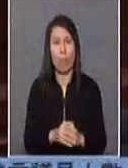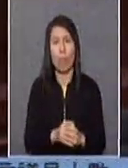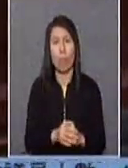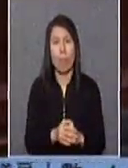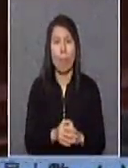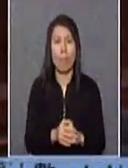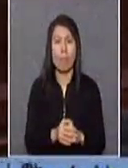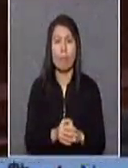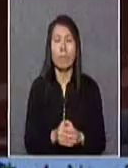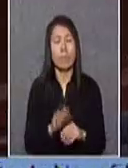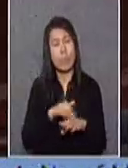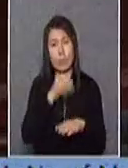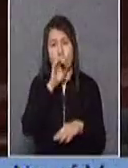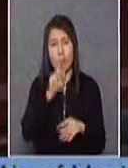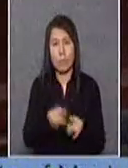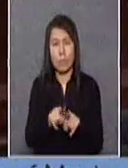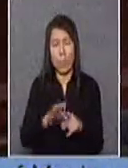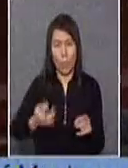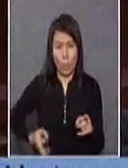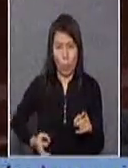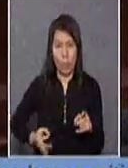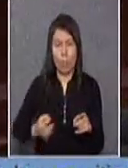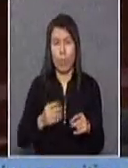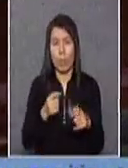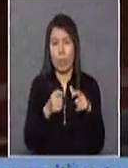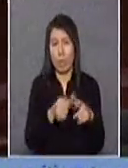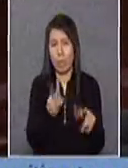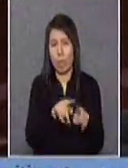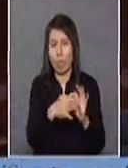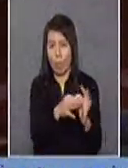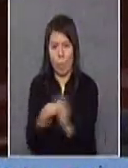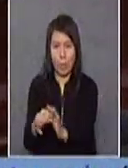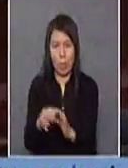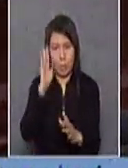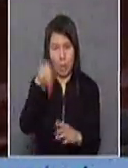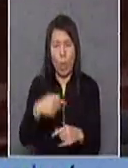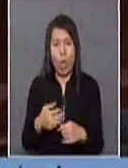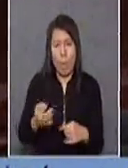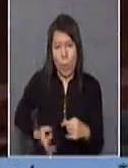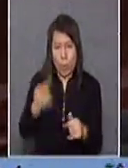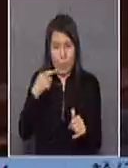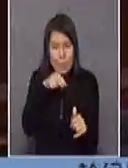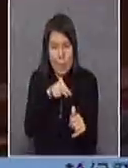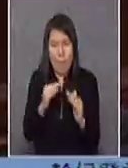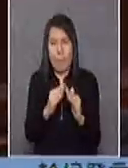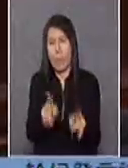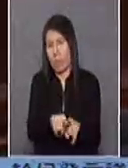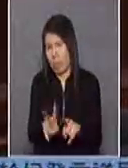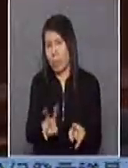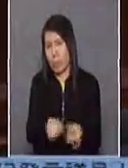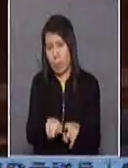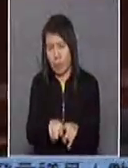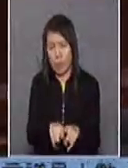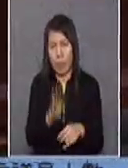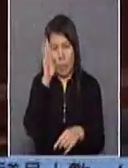都我剛才講啦，我哋同呢個保險業界有緊密嘅聯繫，亦都保監亦都有一齊嘅參與咧，係確